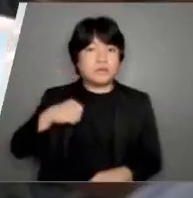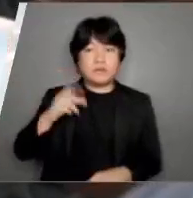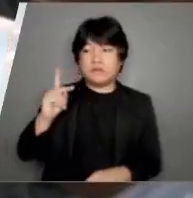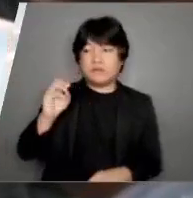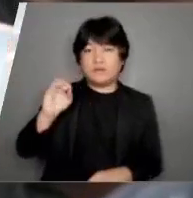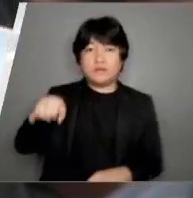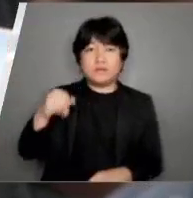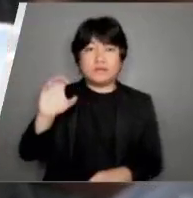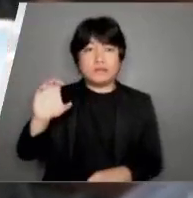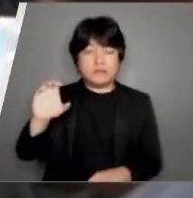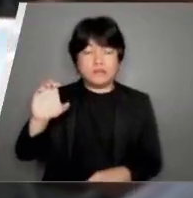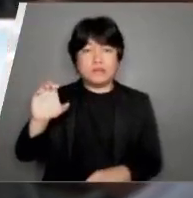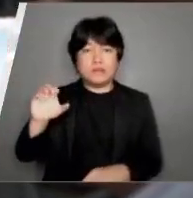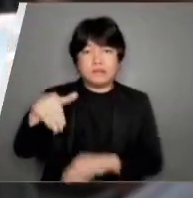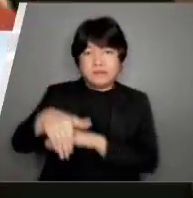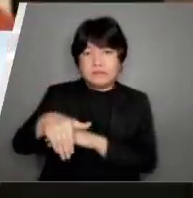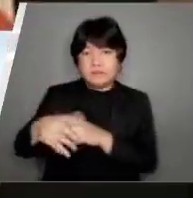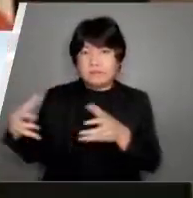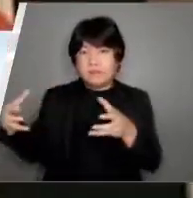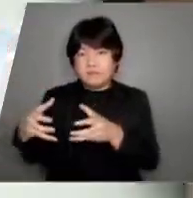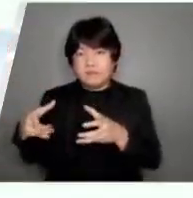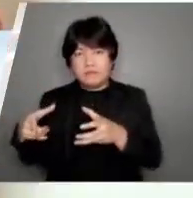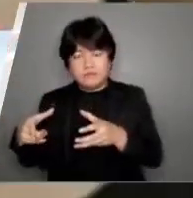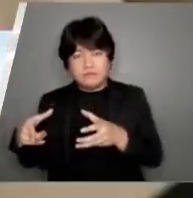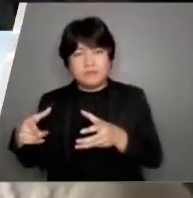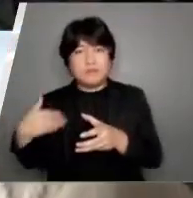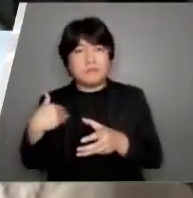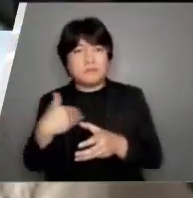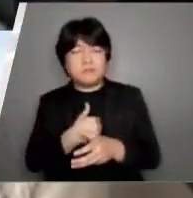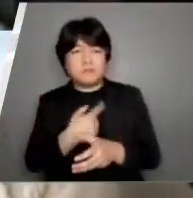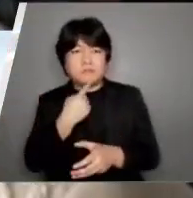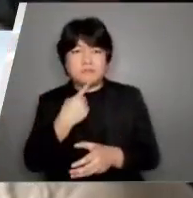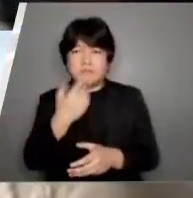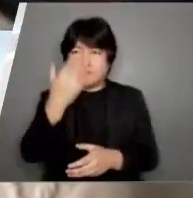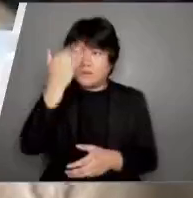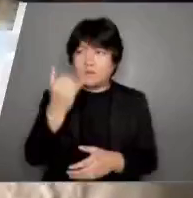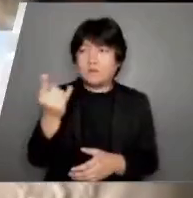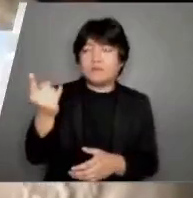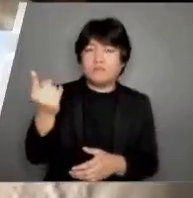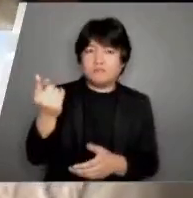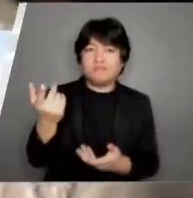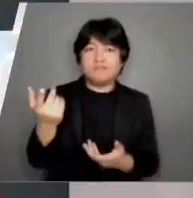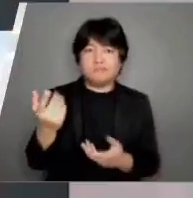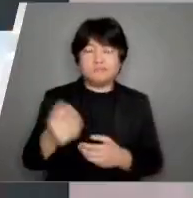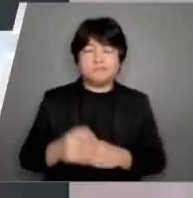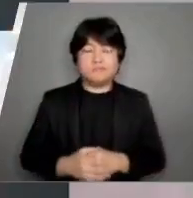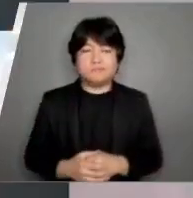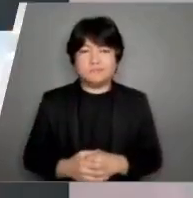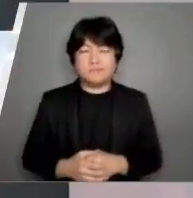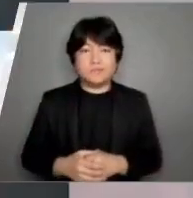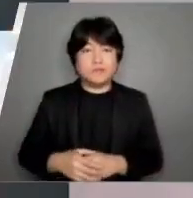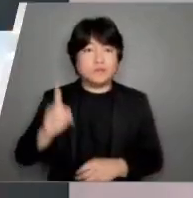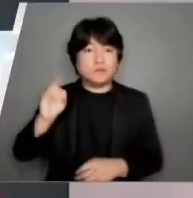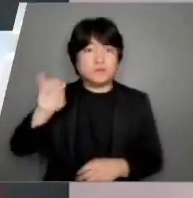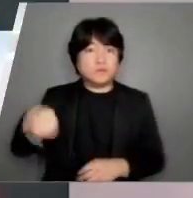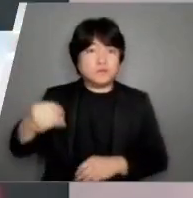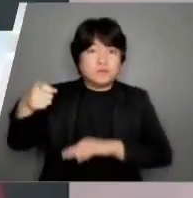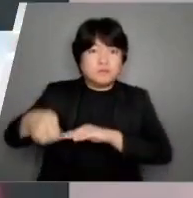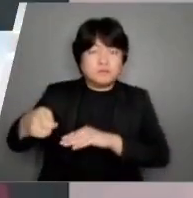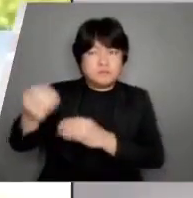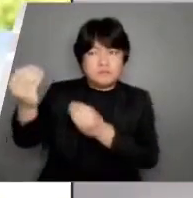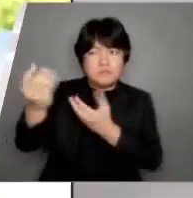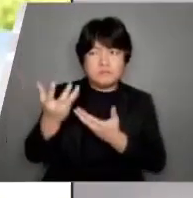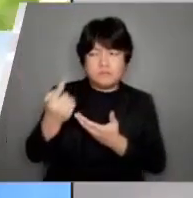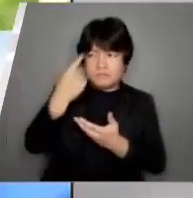na abogado ni Quiboloy ang basehan ng freeze order ng Court of Appeals. Ikinagulat daw nila ang sinabi ng Justice Department na ang isa sa mga